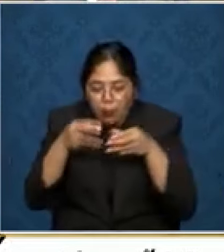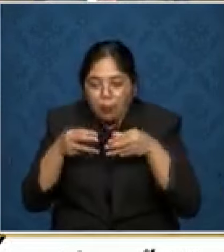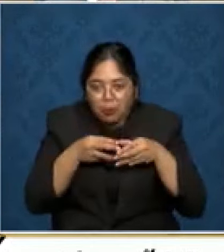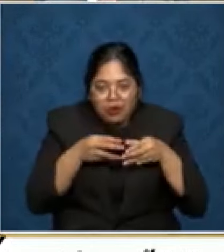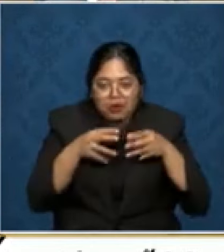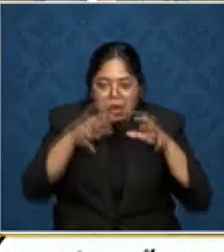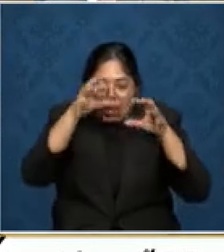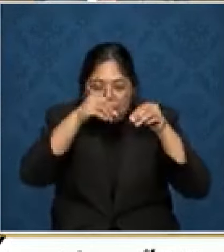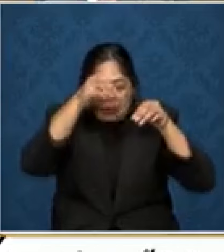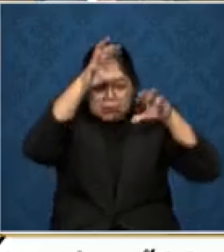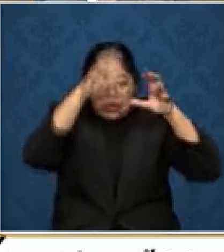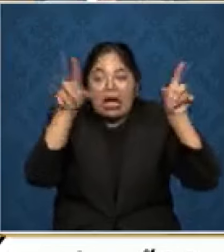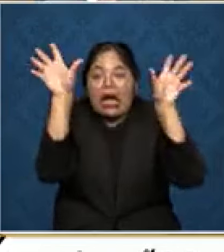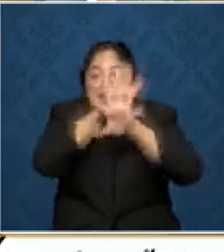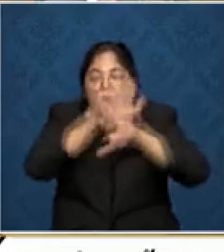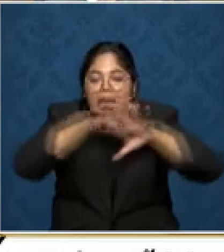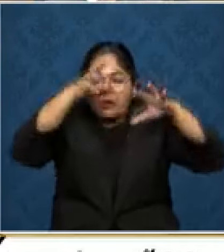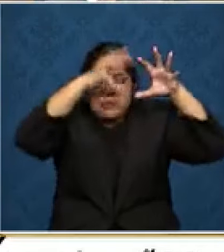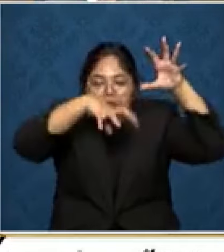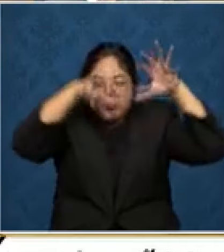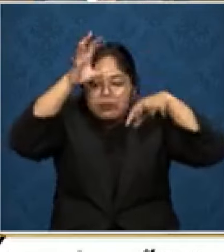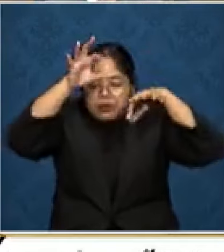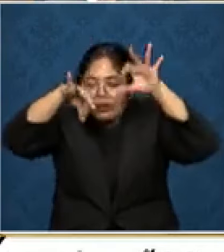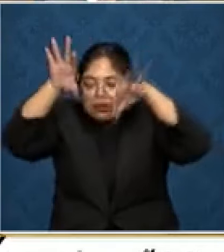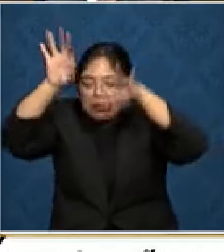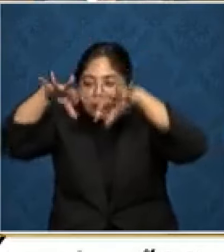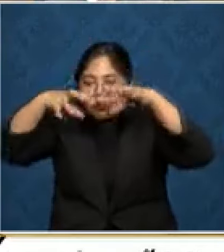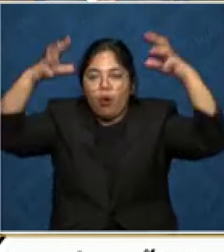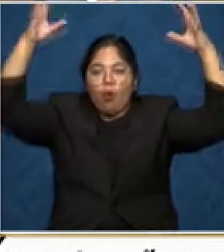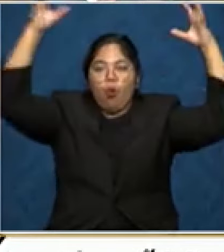ฝนตกเป็นหย่อมๆไม่ได้ตกทั่ว